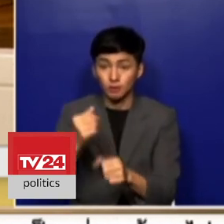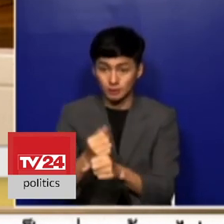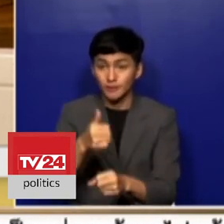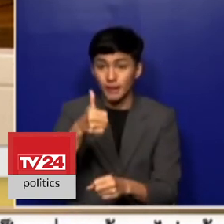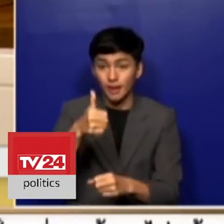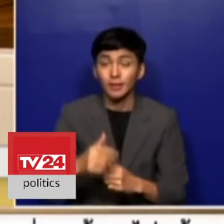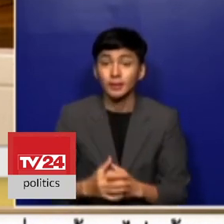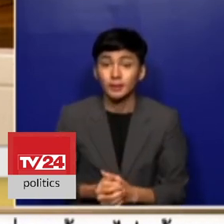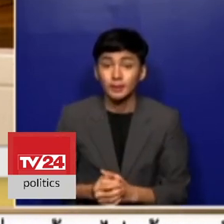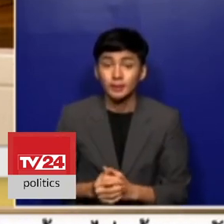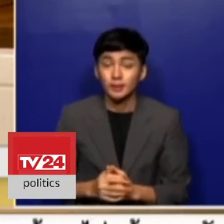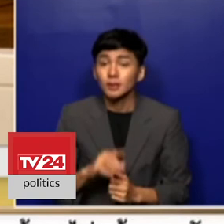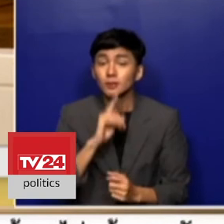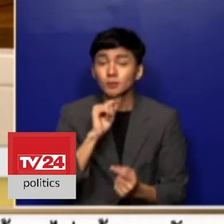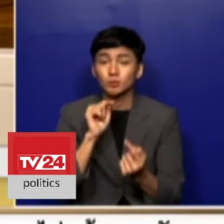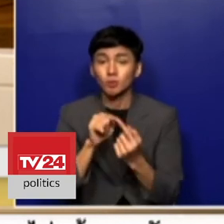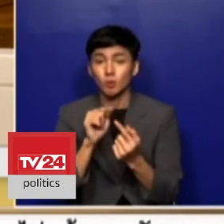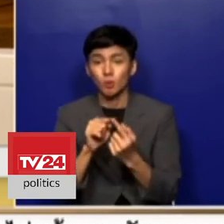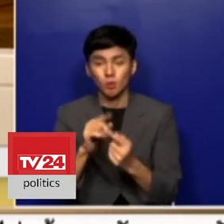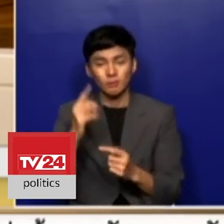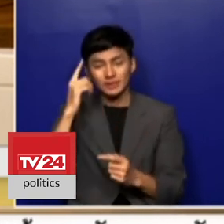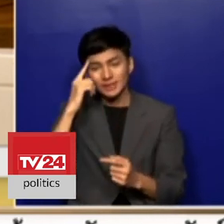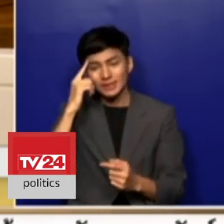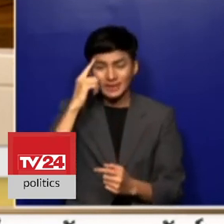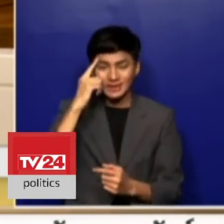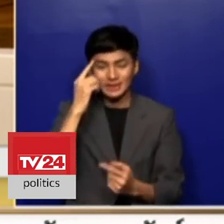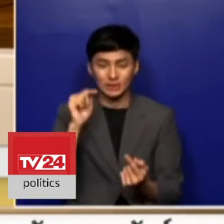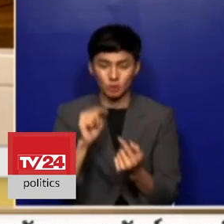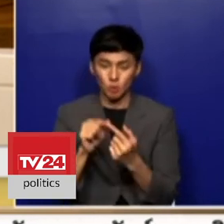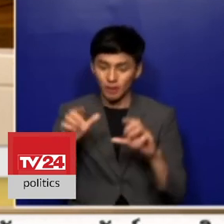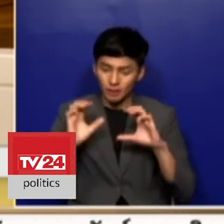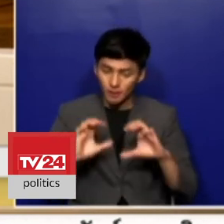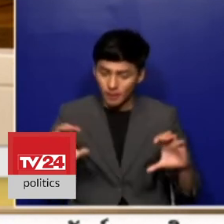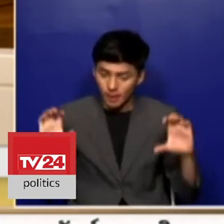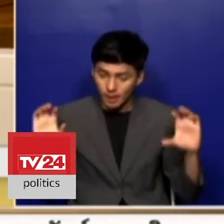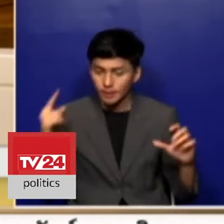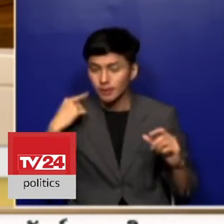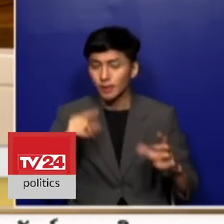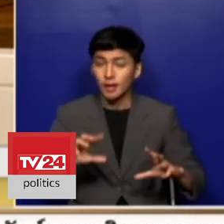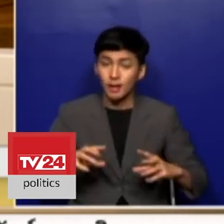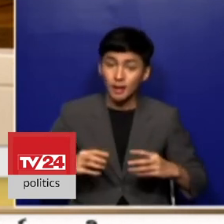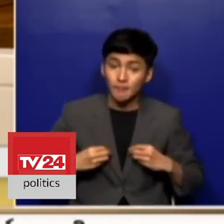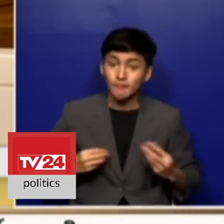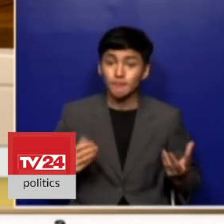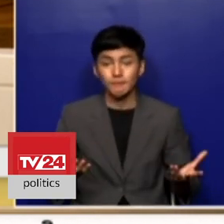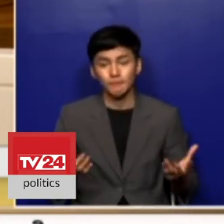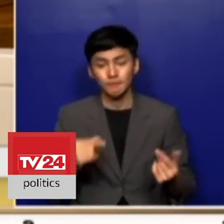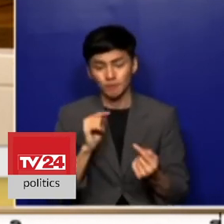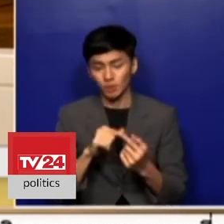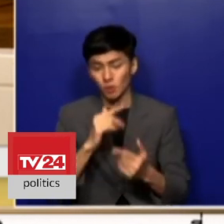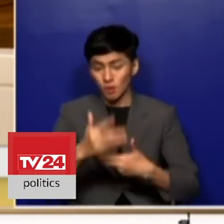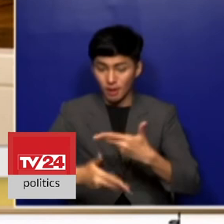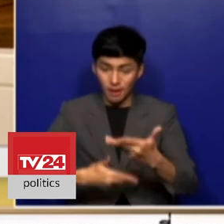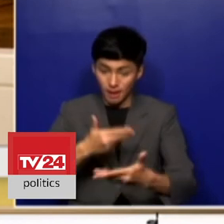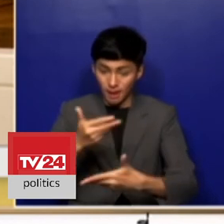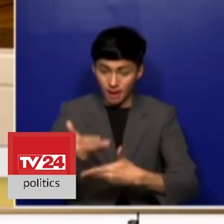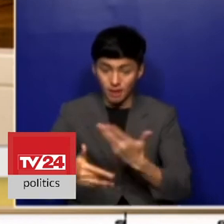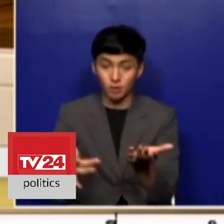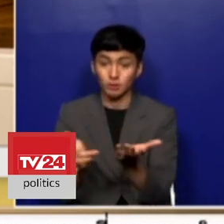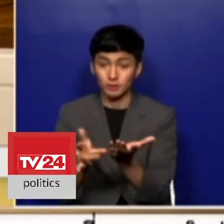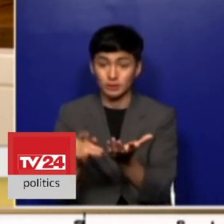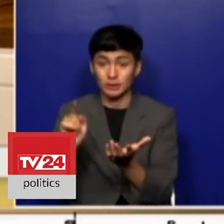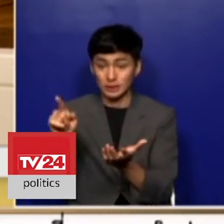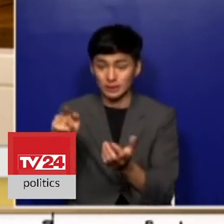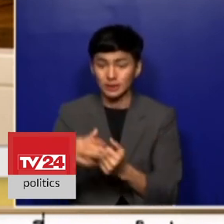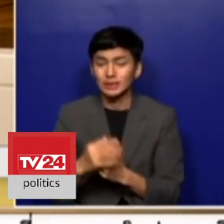การให้ความเห็นชี้นำรัฐบาลว่าอาจยอมรับในประเด็นพาณิชย์อิเล็กทรอนิกส์ในลักษณะนี้